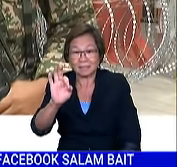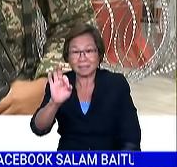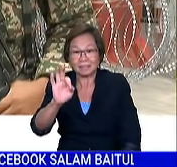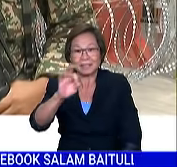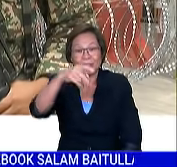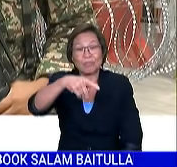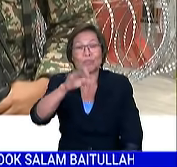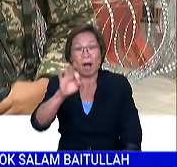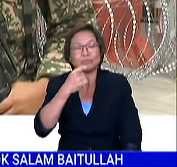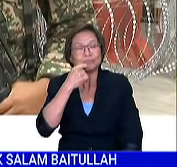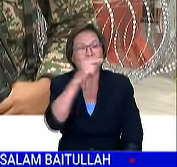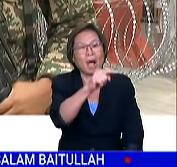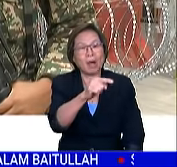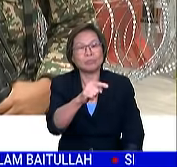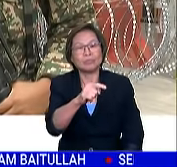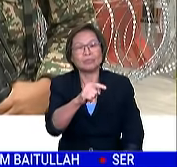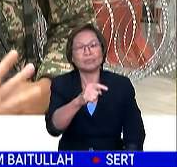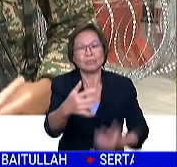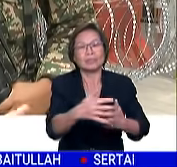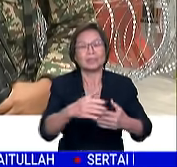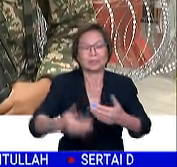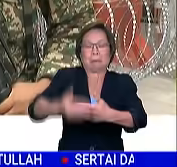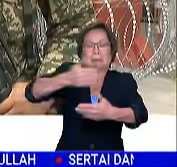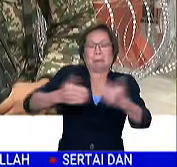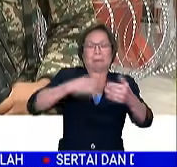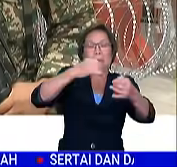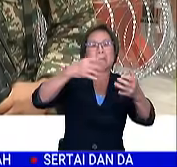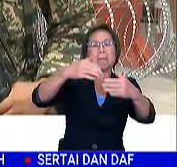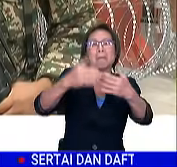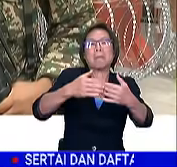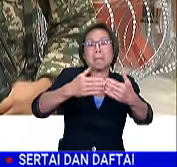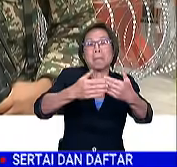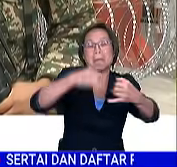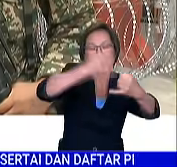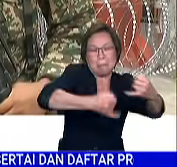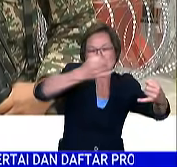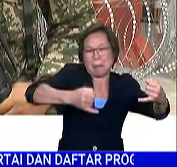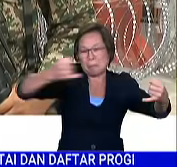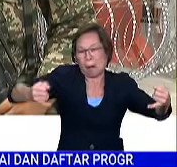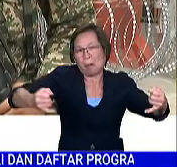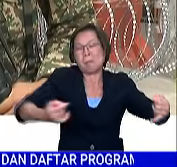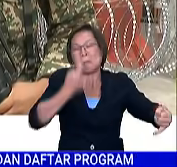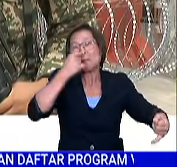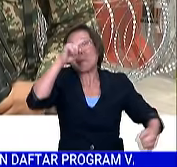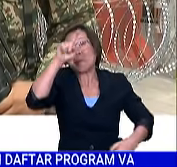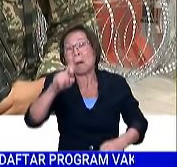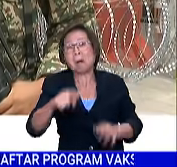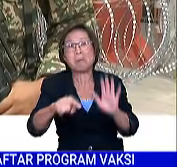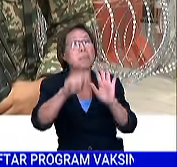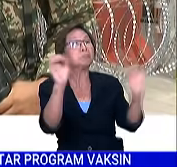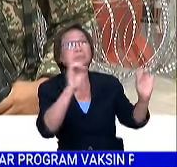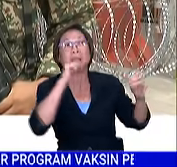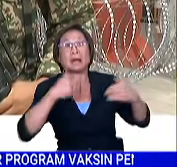mereka diarahkan berkurung di sebalik pagar berduri ini. Dan mereka yang telah disaring mendapat keputusan negatif akan